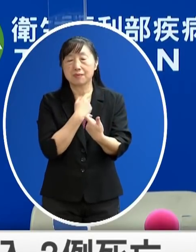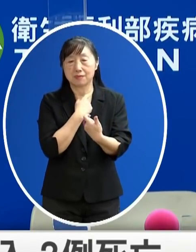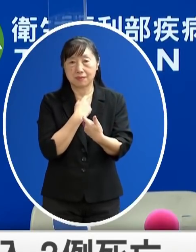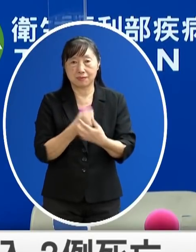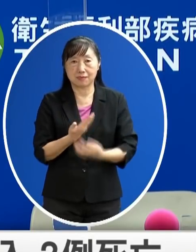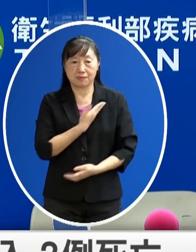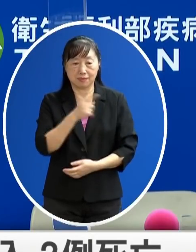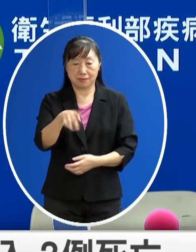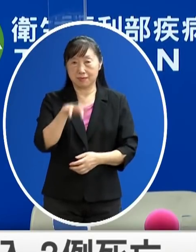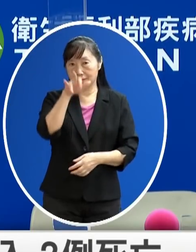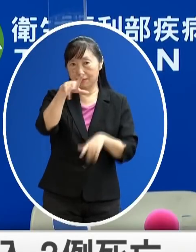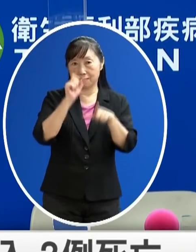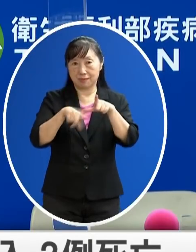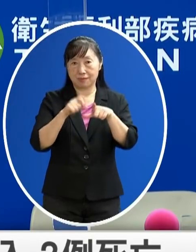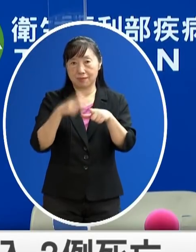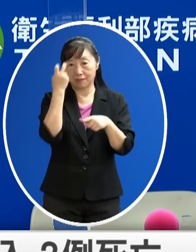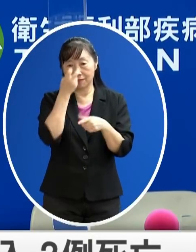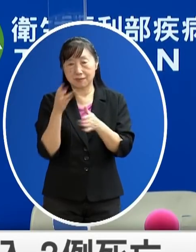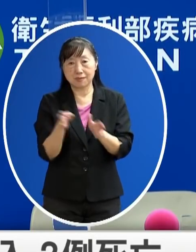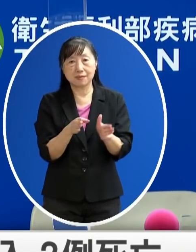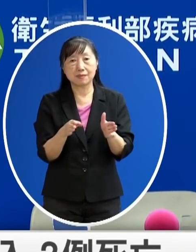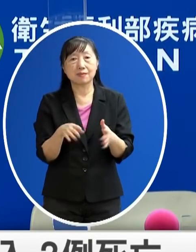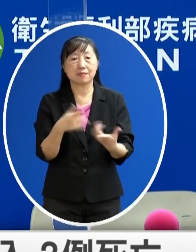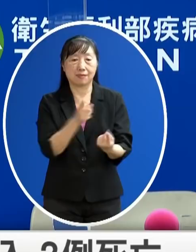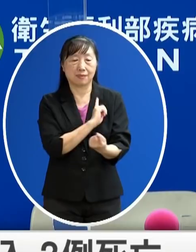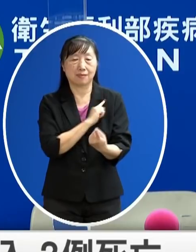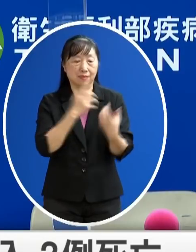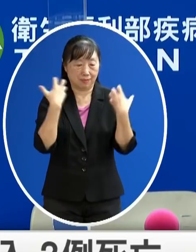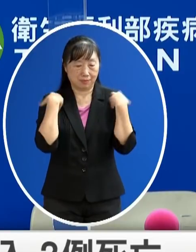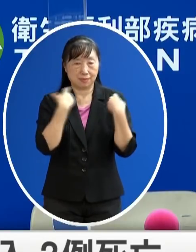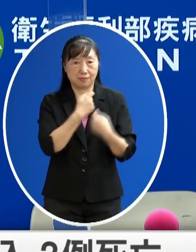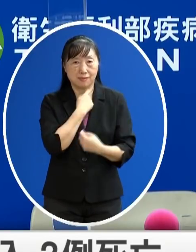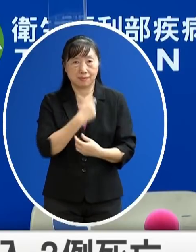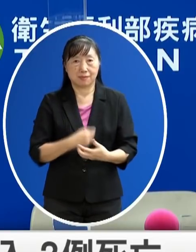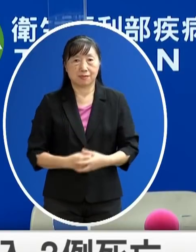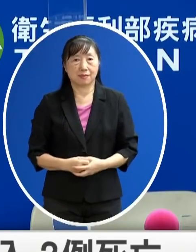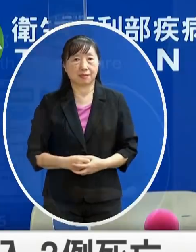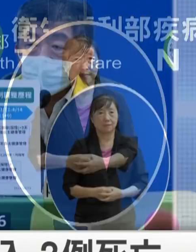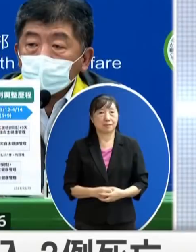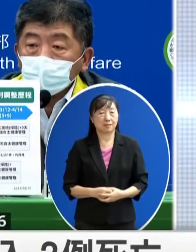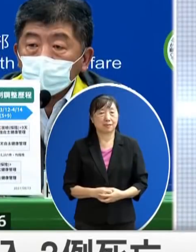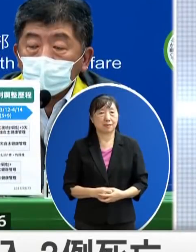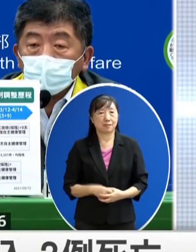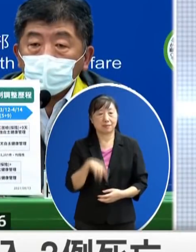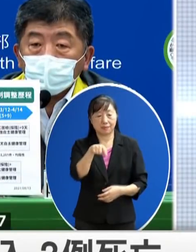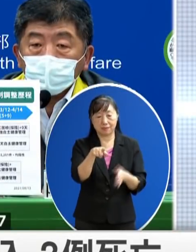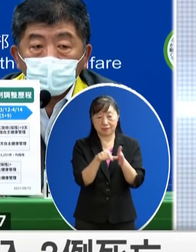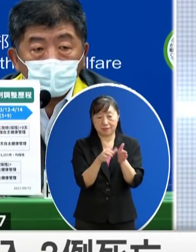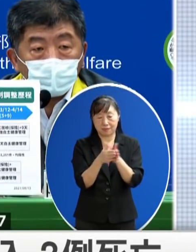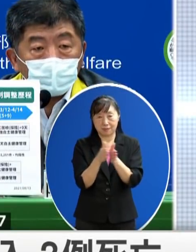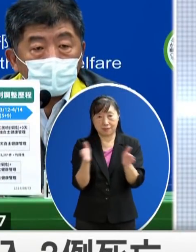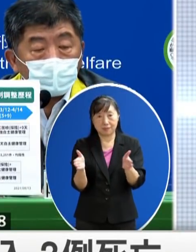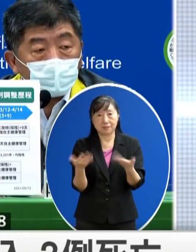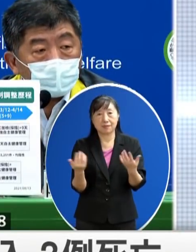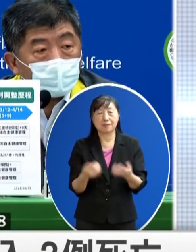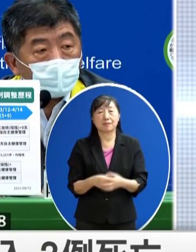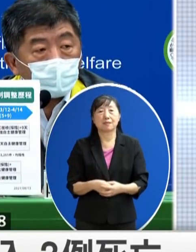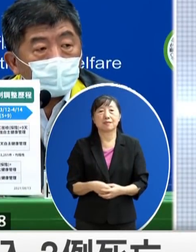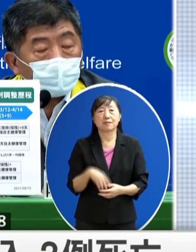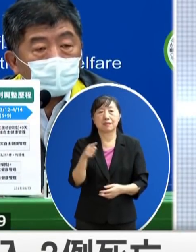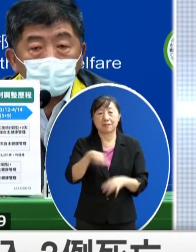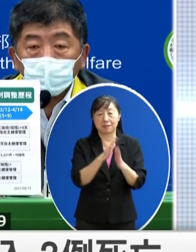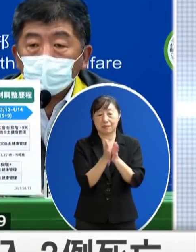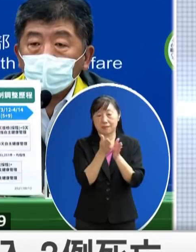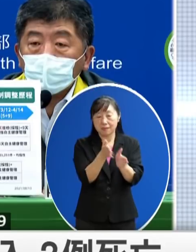要让航空公司在管理上也负起他的责任来。所以从这段时间我们不管从录影器上面的